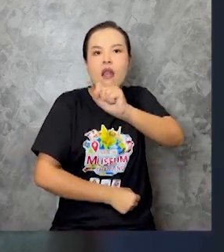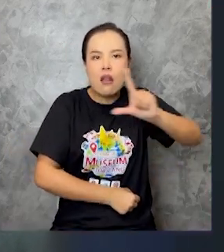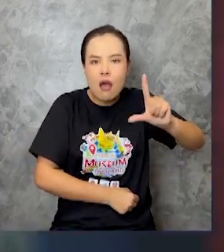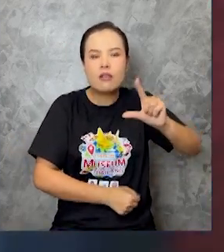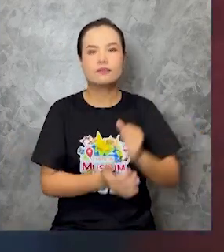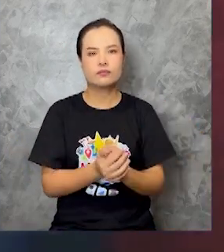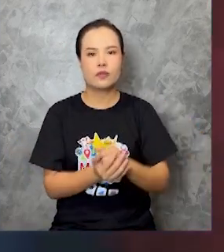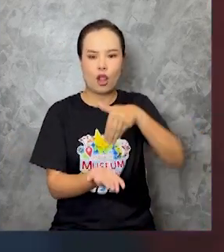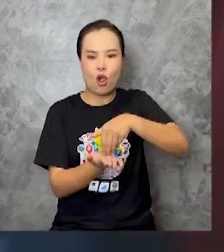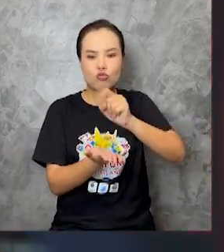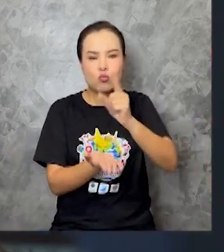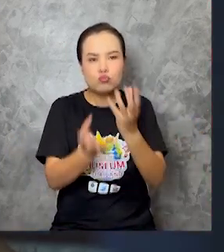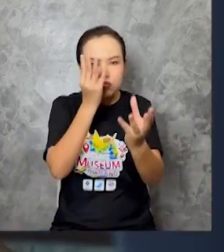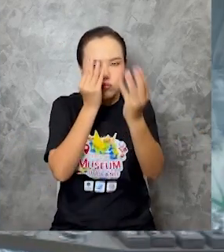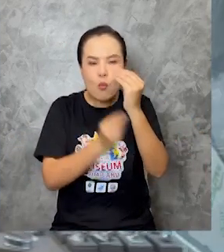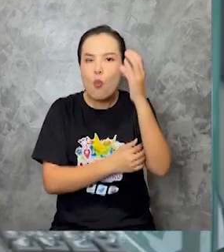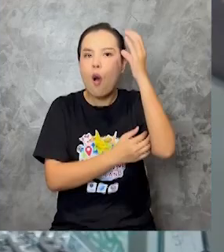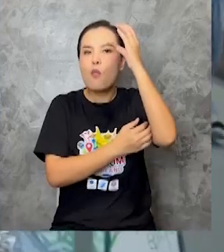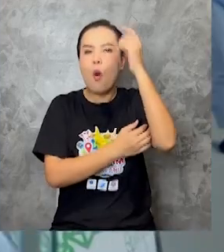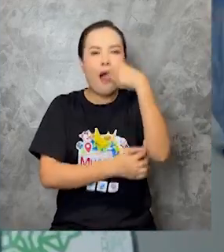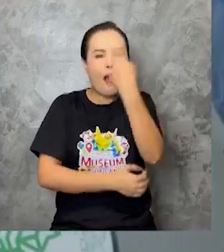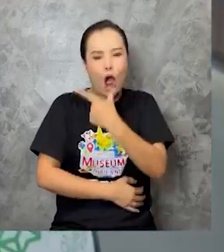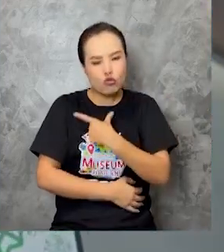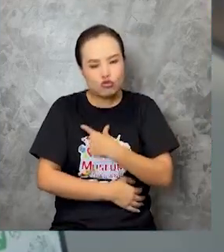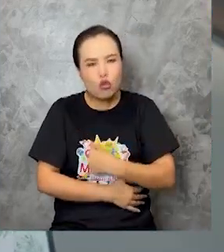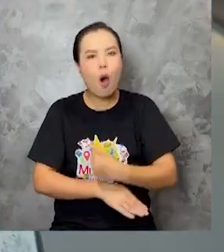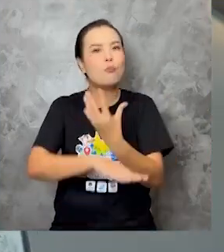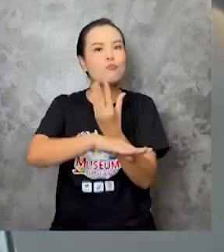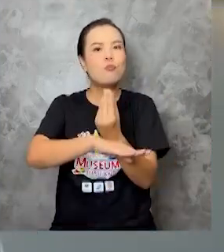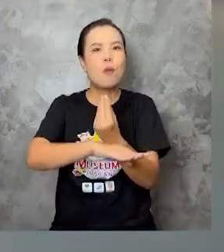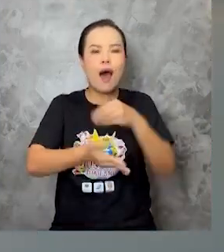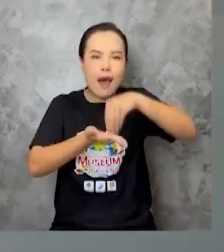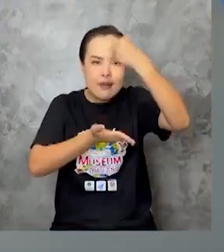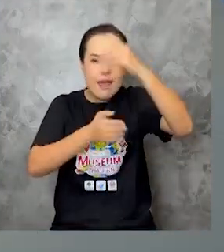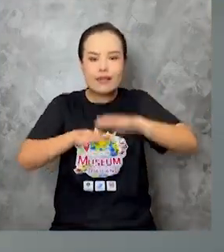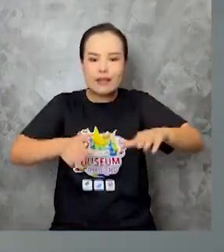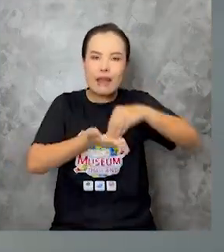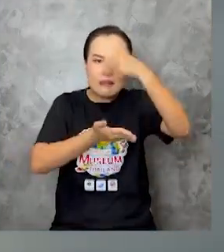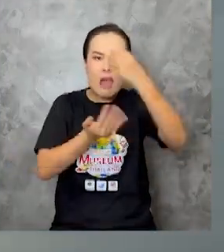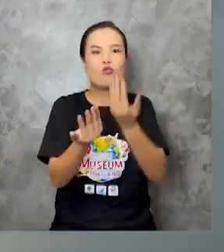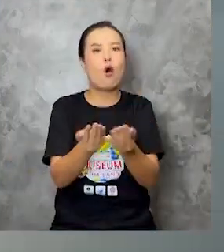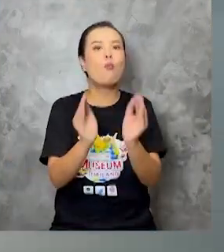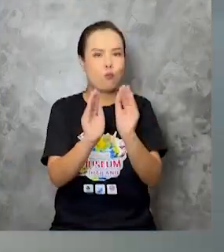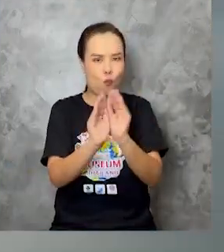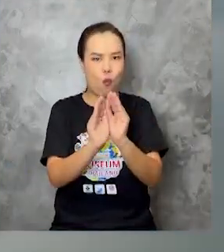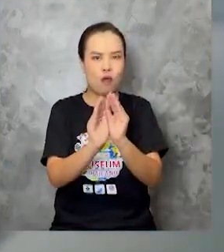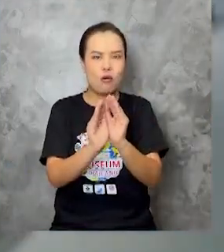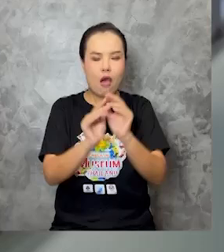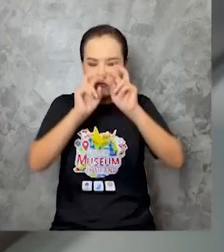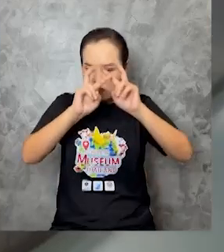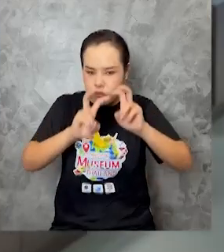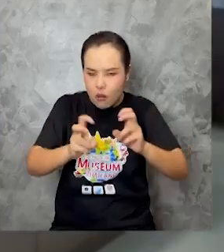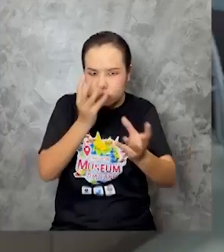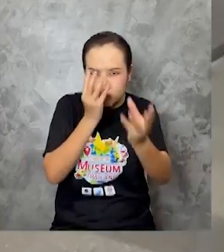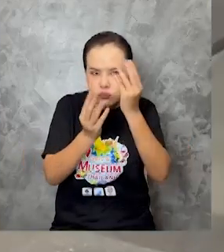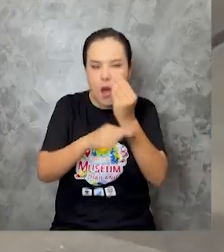ญมณีแห่งนี้จะเป็นศูนย์แห่งองค์ความรู้ให้ผู้ที่ชื่นชอบอัญมณีหรือนักศึกษาหรือเด็กนักเรียนครอบครัวเนี่ยสามารถเข้ามาศึกษ